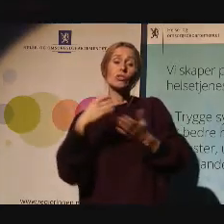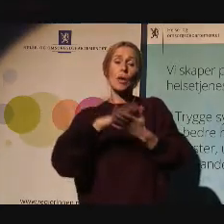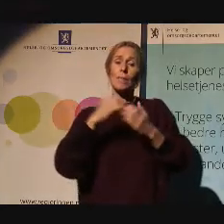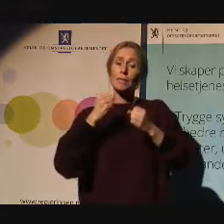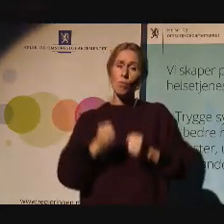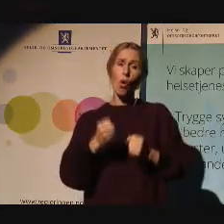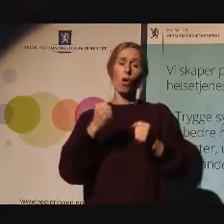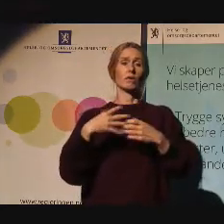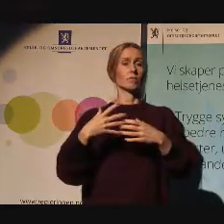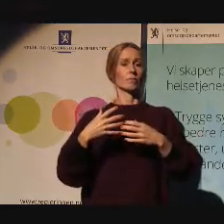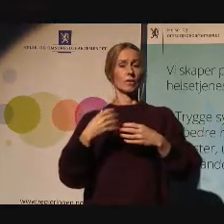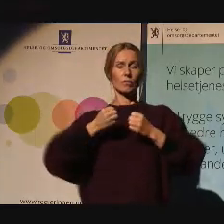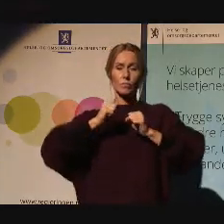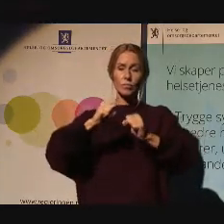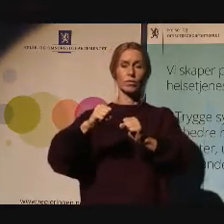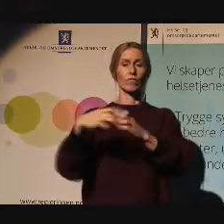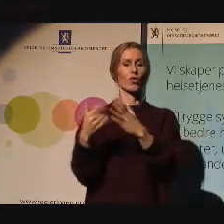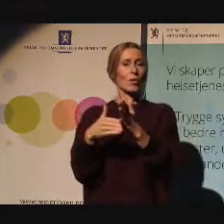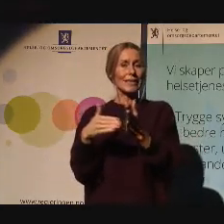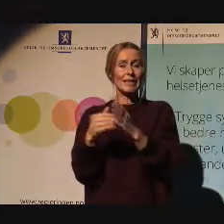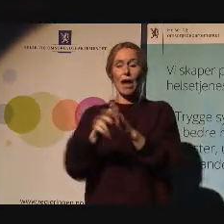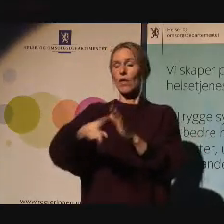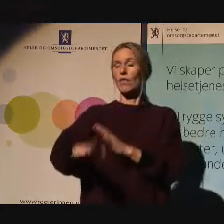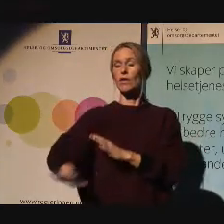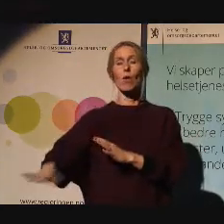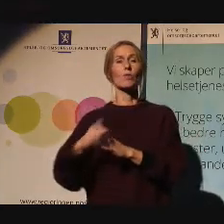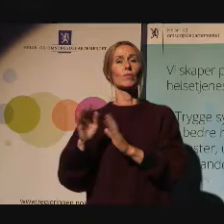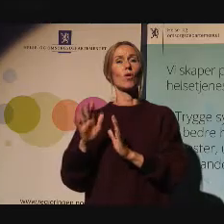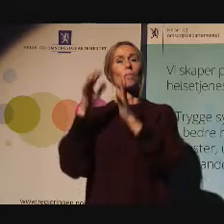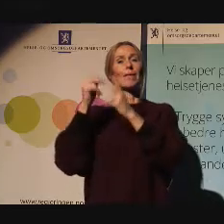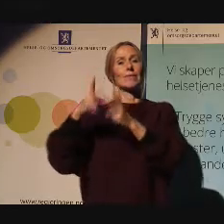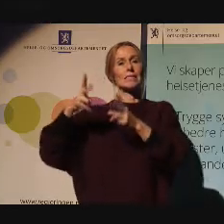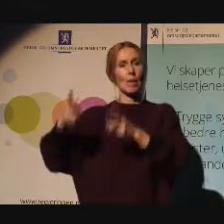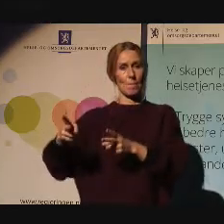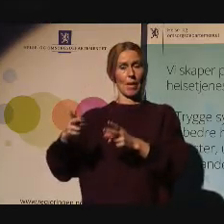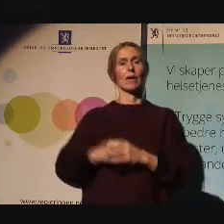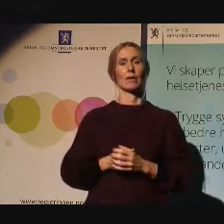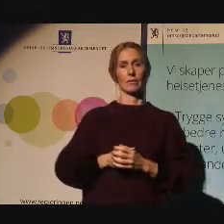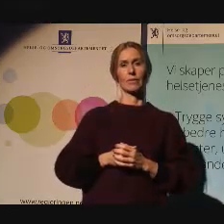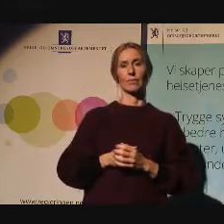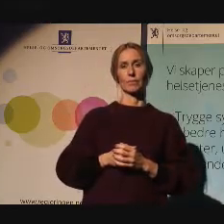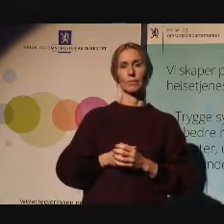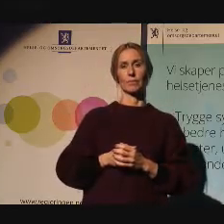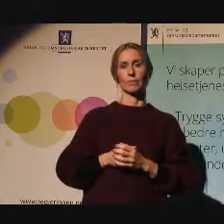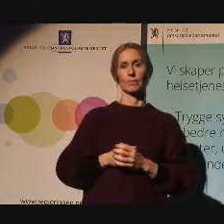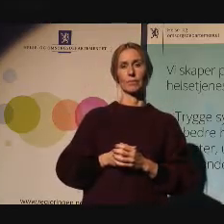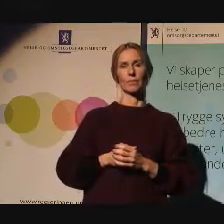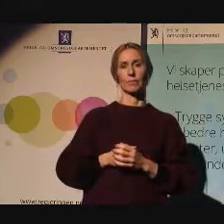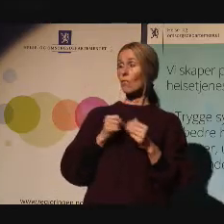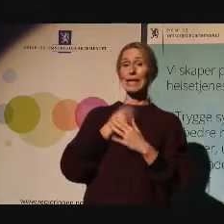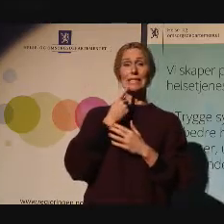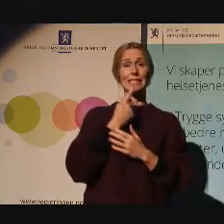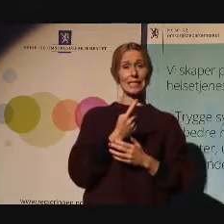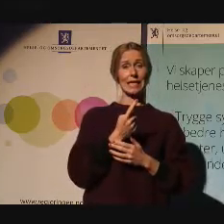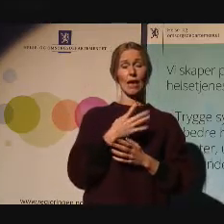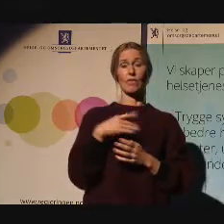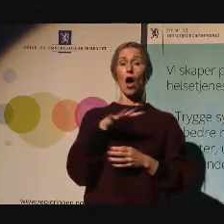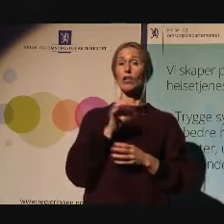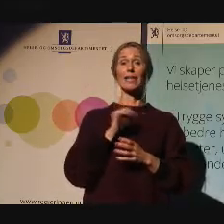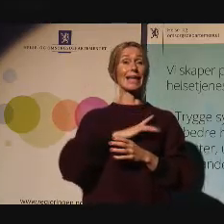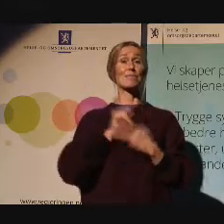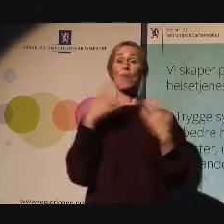grep for å hindre at andre barn skal oppleve det samme. Så har jeg lyst til å si at alt ikke bare